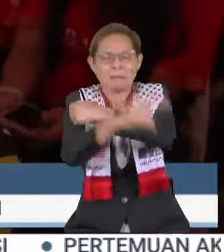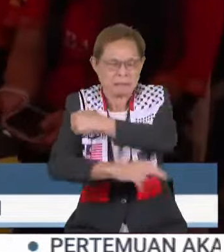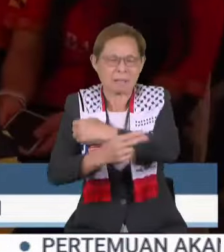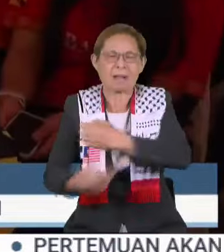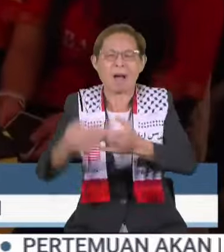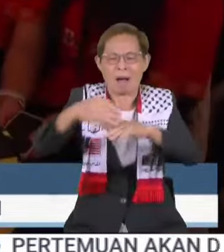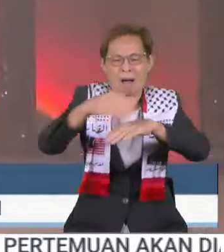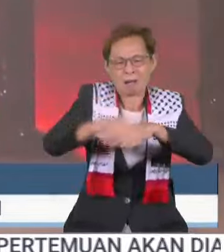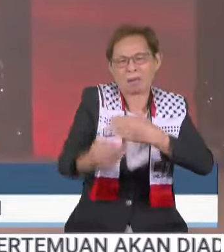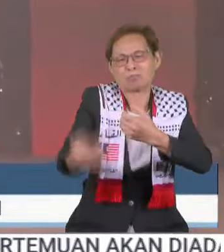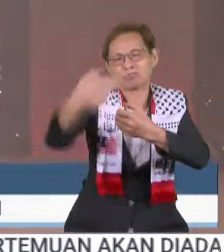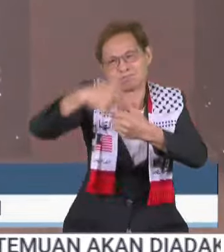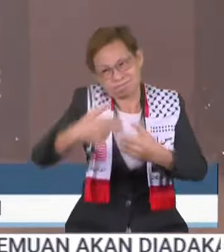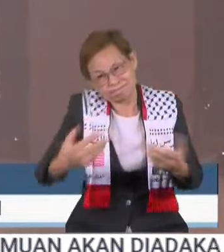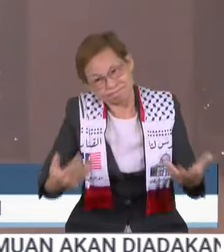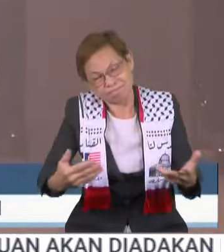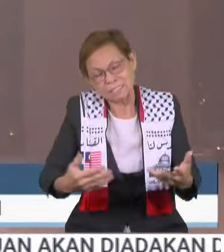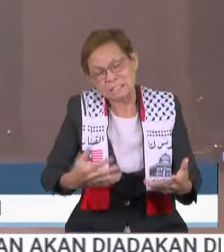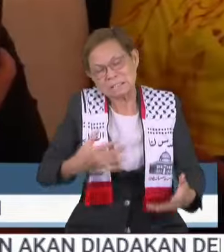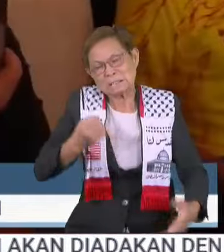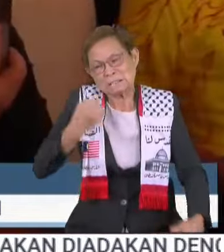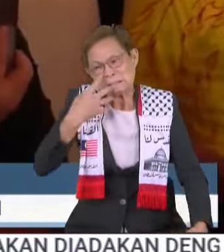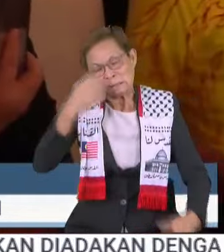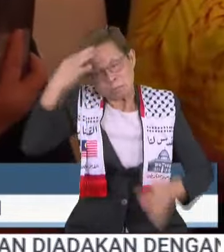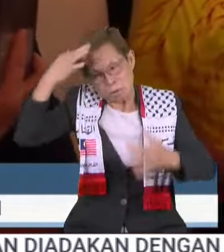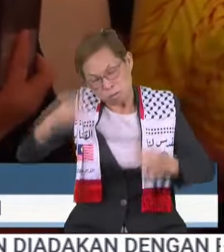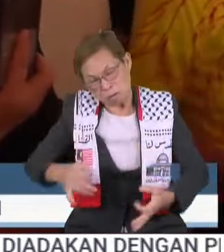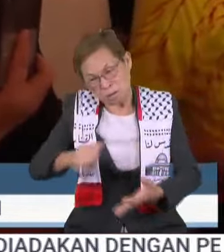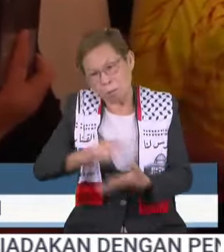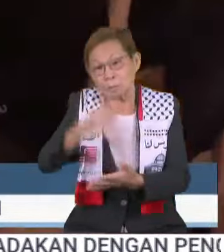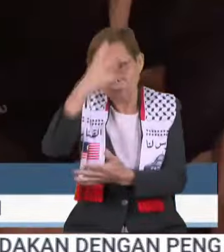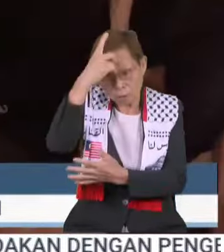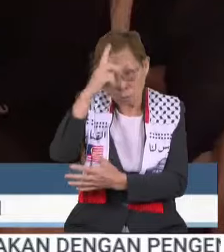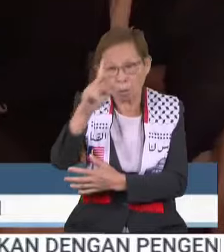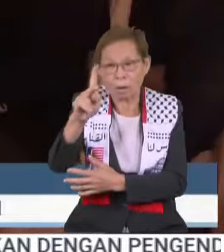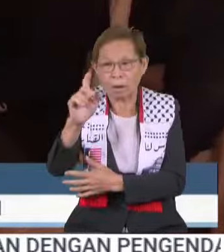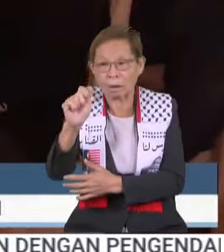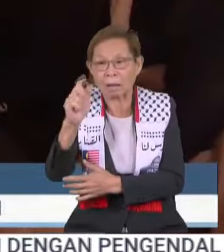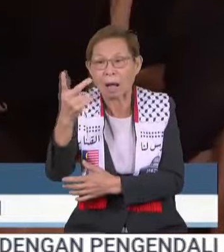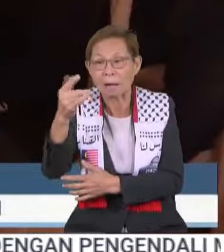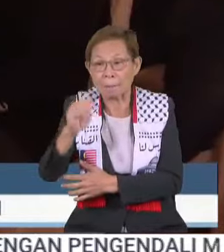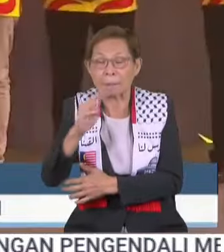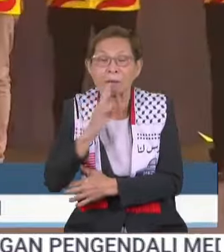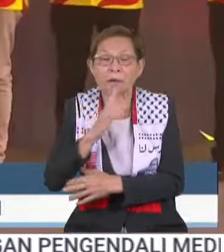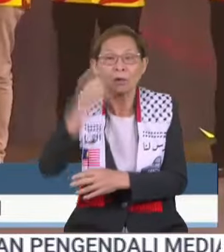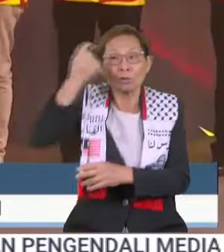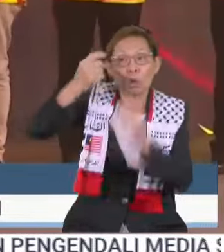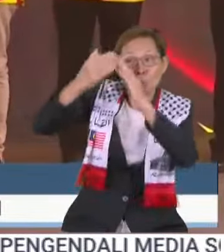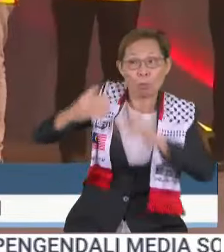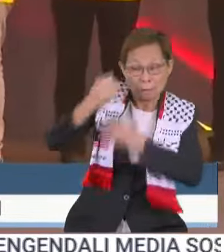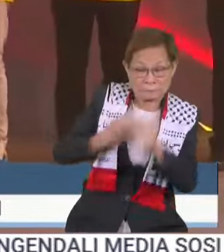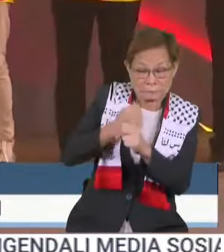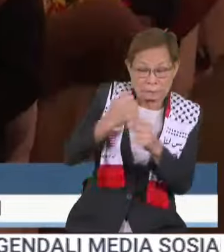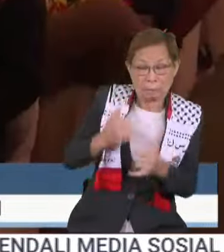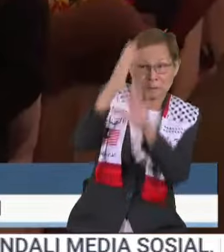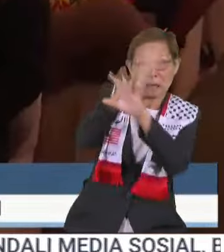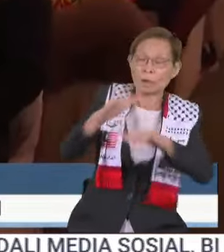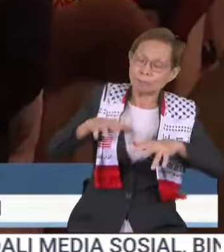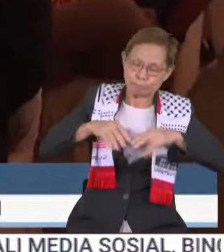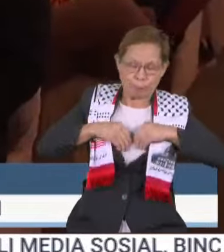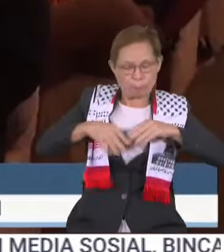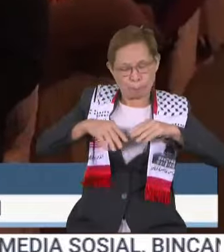menghantar penyertaan. Walaupun sedikit terkilan dengan keputusan itu, Dato' Sri Abdul Karim berkata, sebagai tuan rumah tahun ini, Sarawak